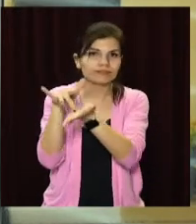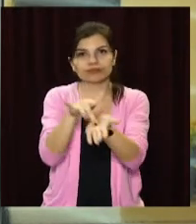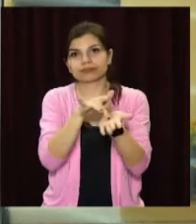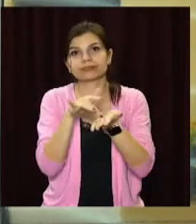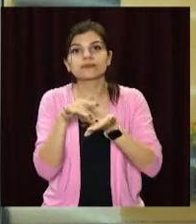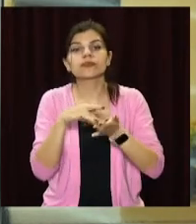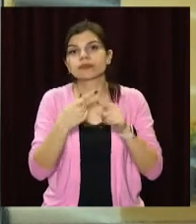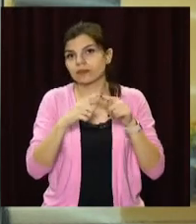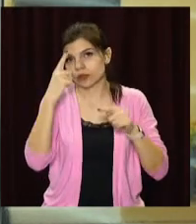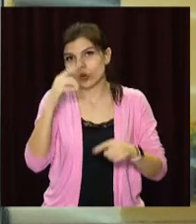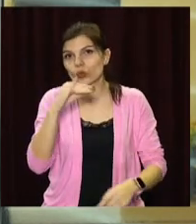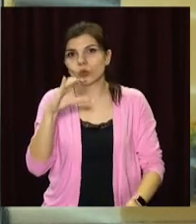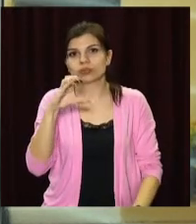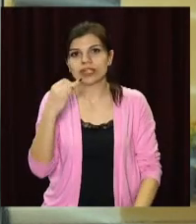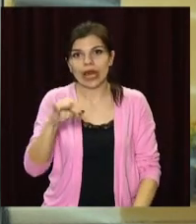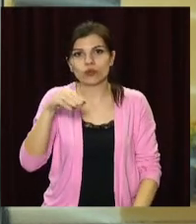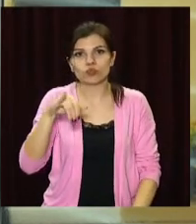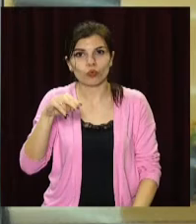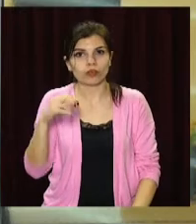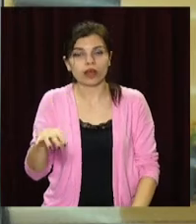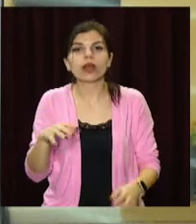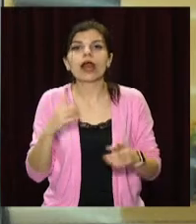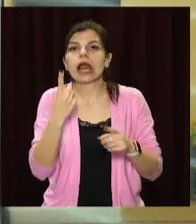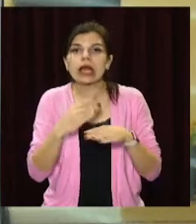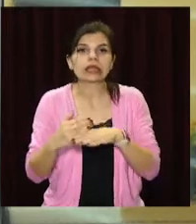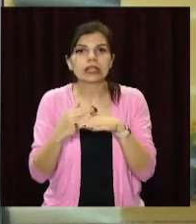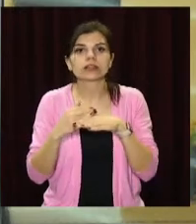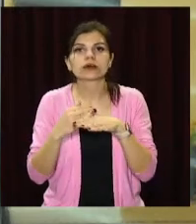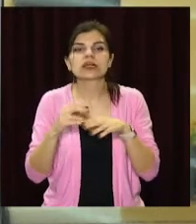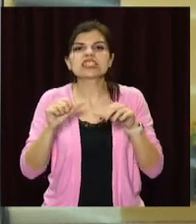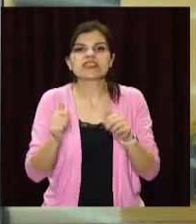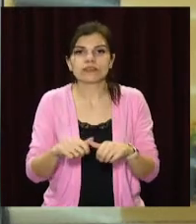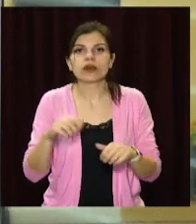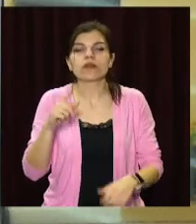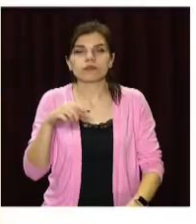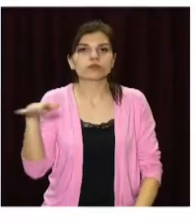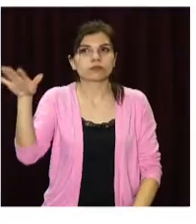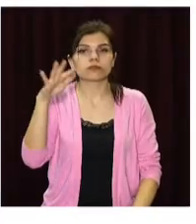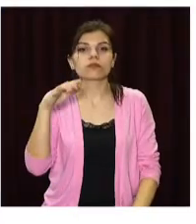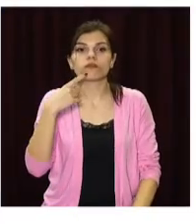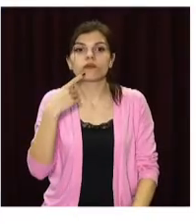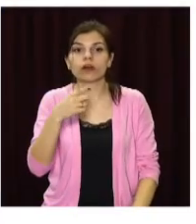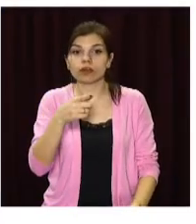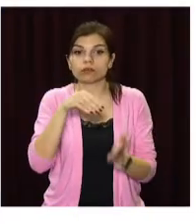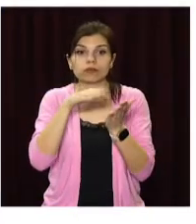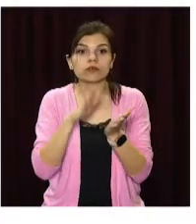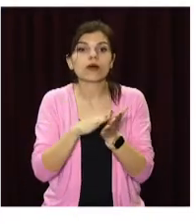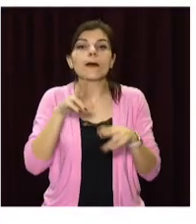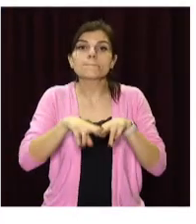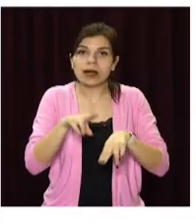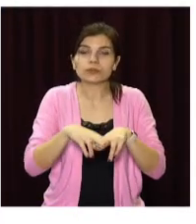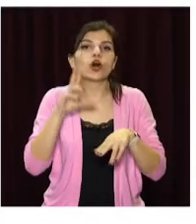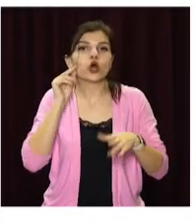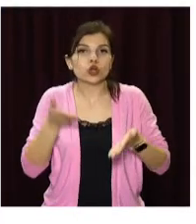повідомляє USA Today. Так званий єдиний сертифікат здоров'я буде і в ЄС. На документі пропишуть дату народження, номер